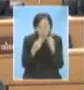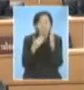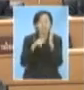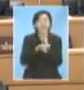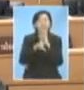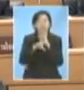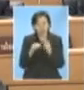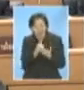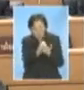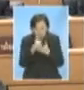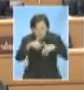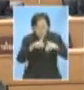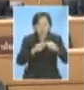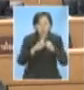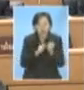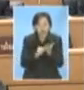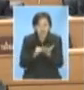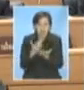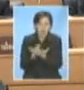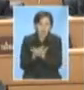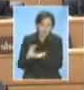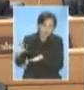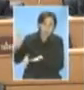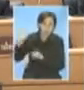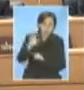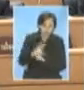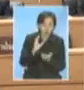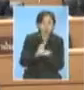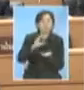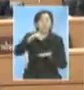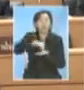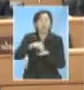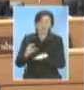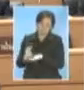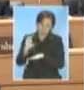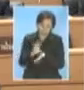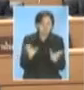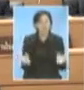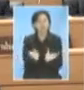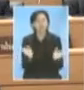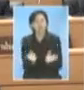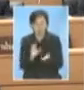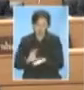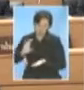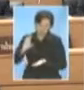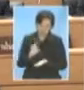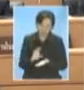ให้กับพี่น้องประชาชนแล้วก็ให้งบประมาณเป็นงบกลางและงบอื่นๆที่สนับสนุนได้ลงไปอย่างเต็มก